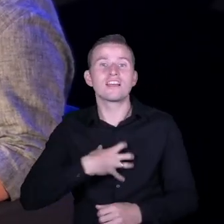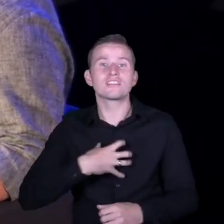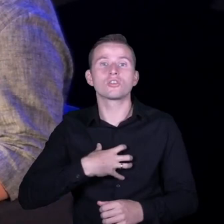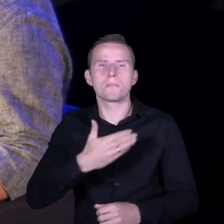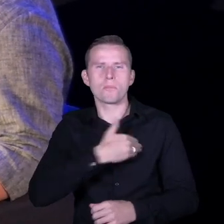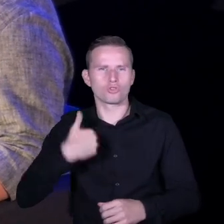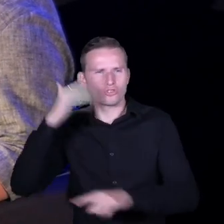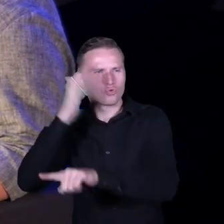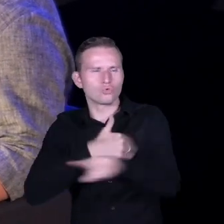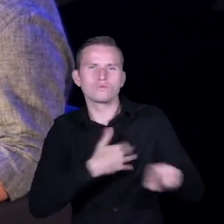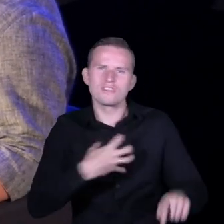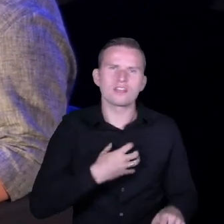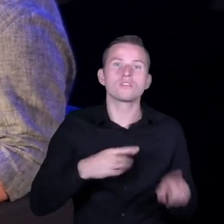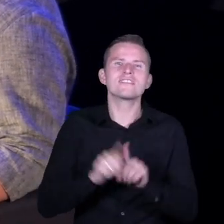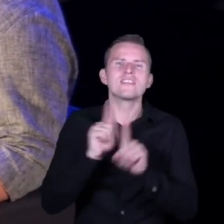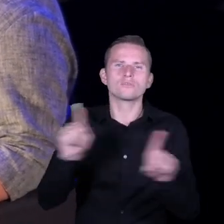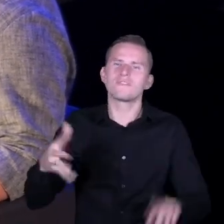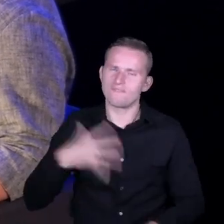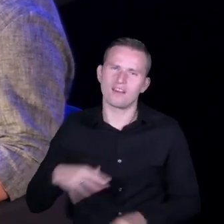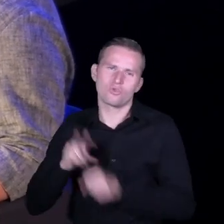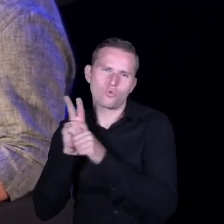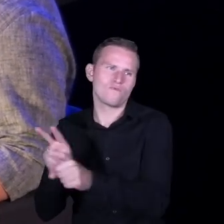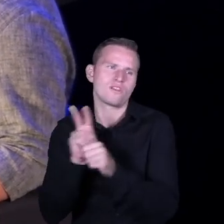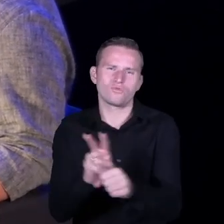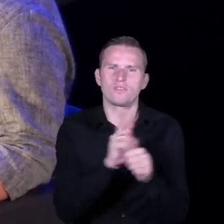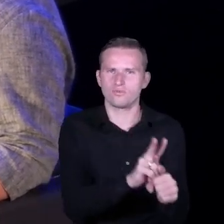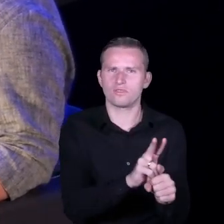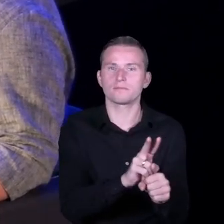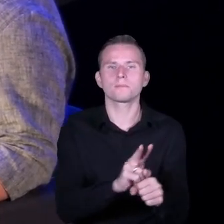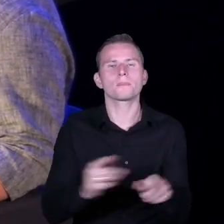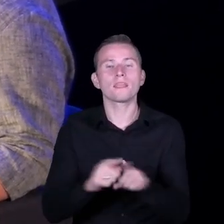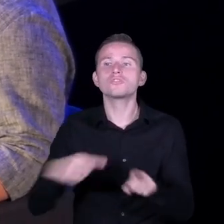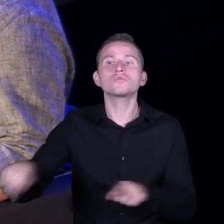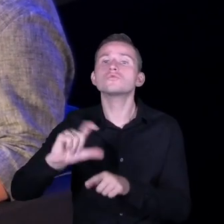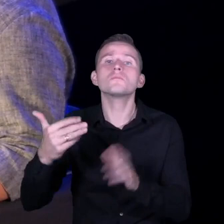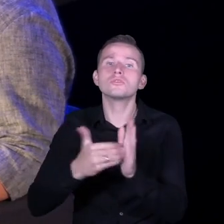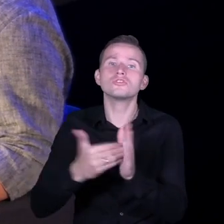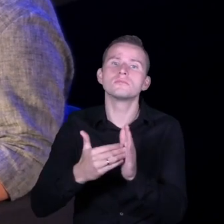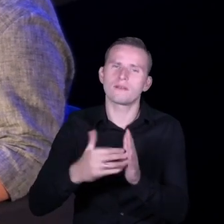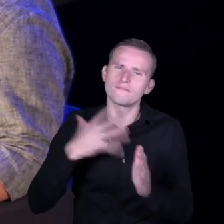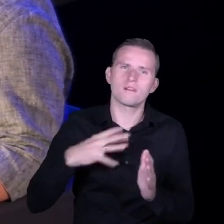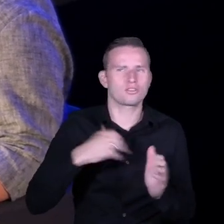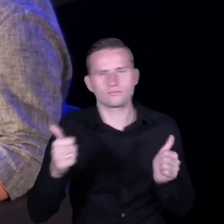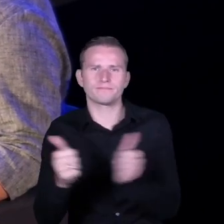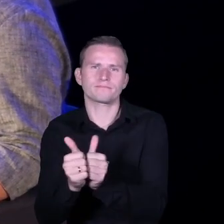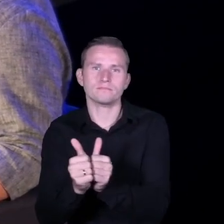zaufać i być blisko wtedy, kiedy potrzebują. Tak? Dyrektor, sprawując